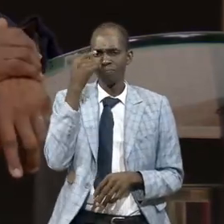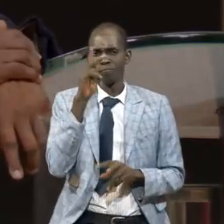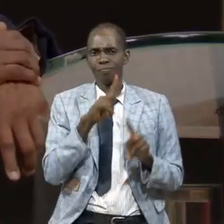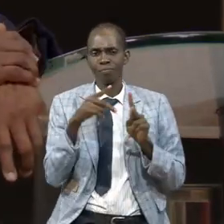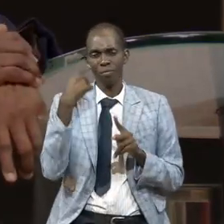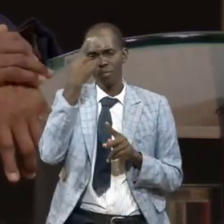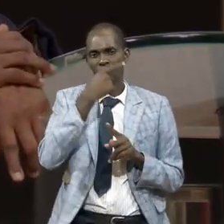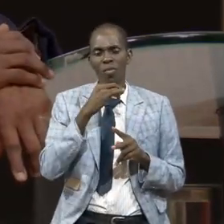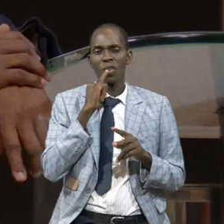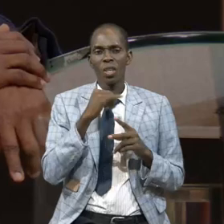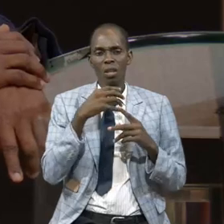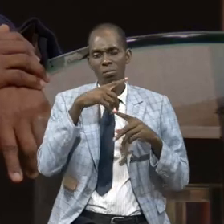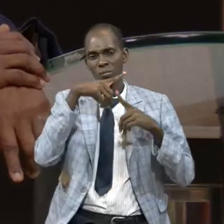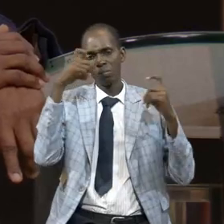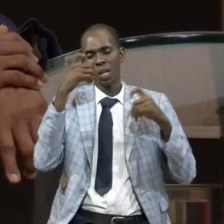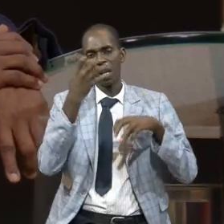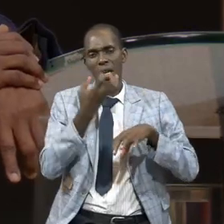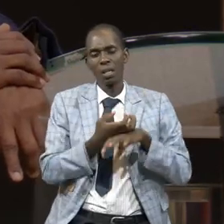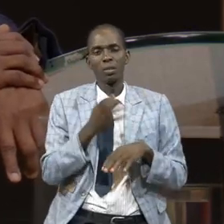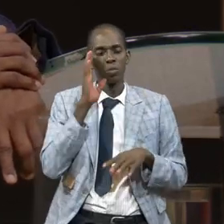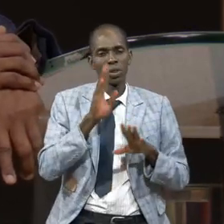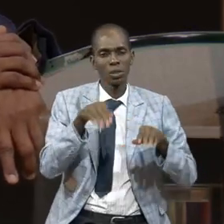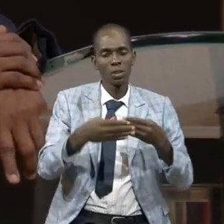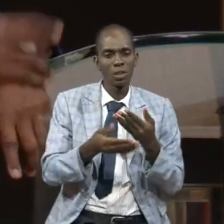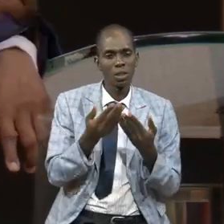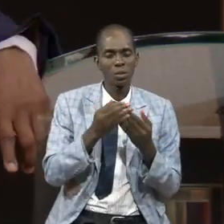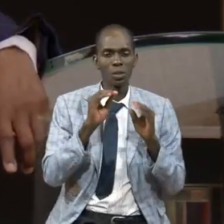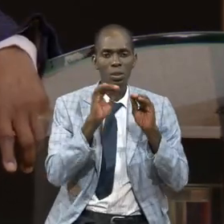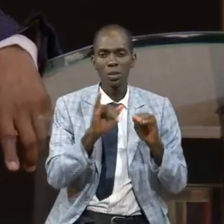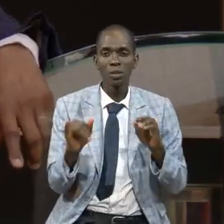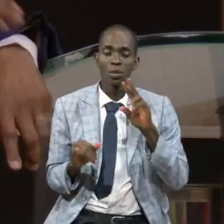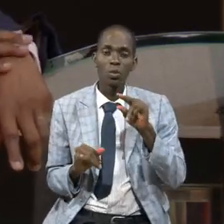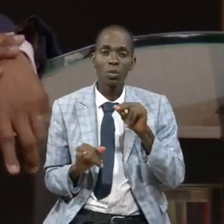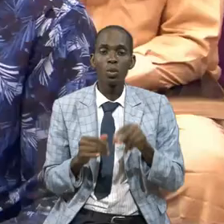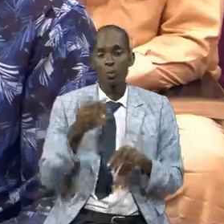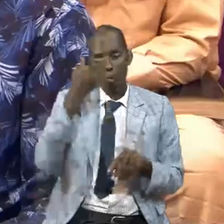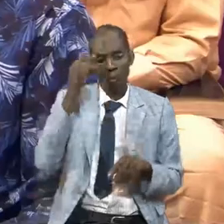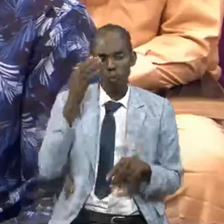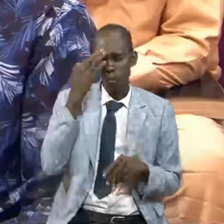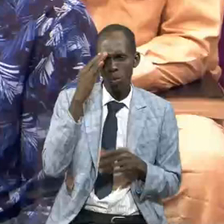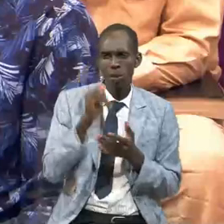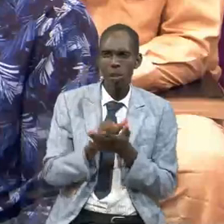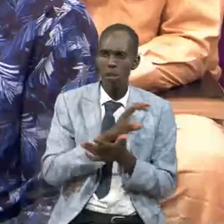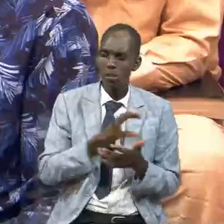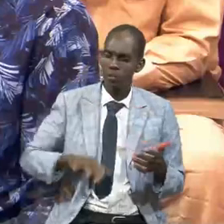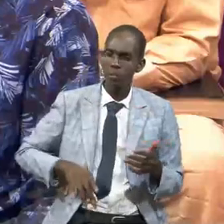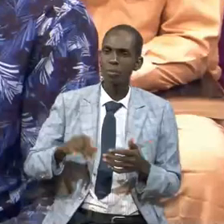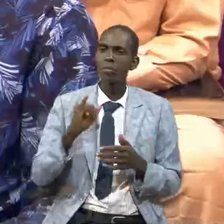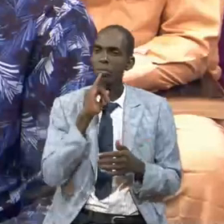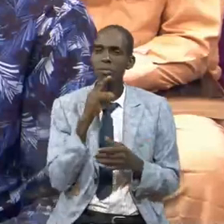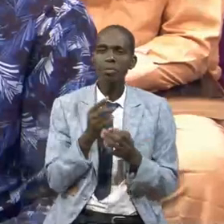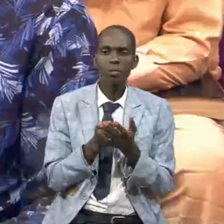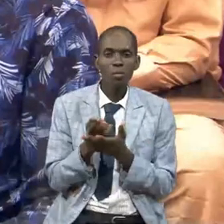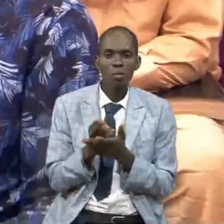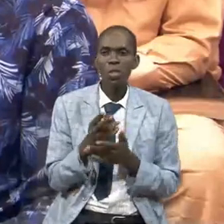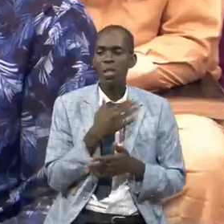selon leur apparence. Non. Maître, nous savons que tu es vrai, que tu enseignes la voie de Dieu selon